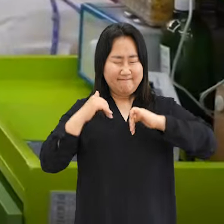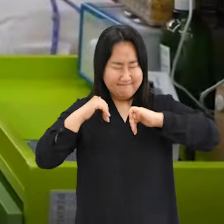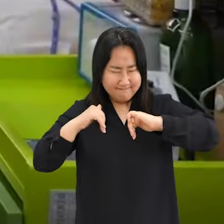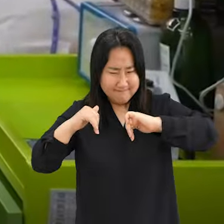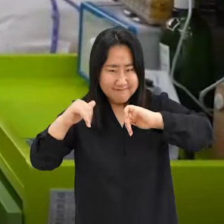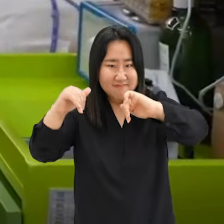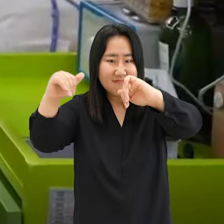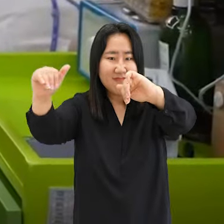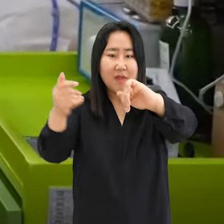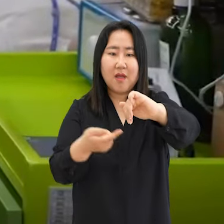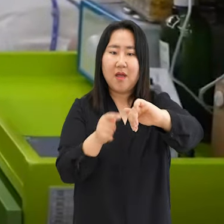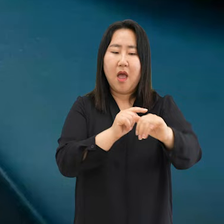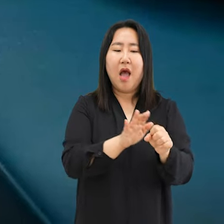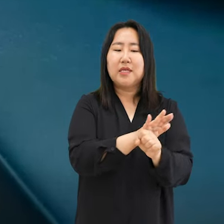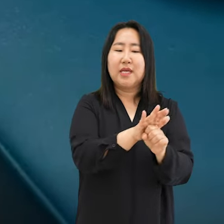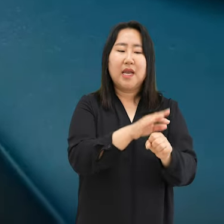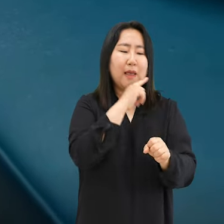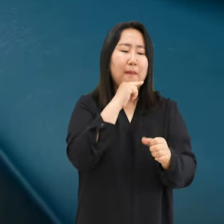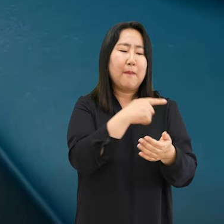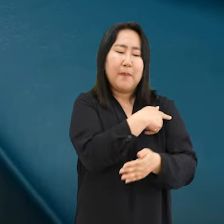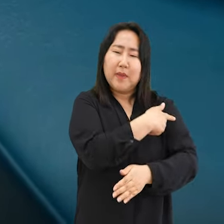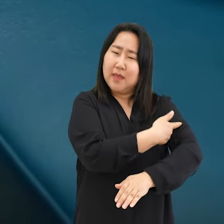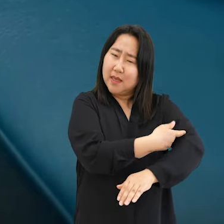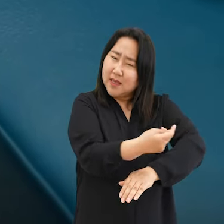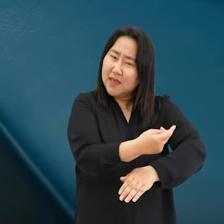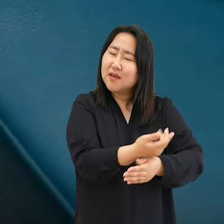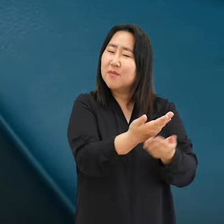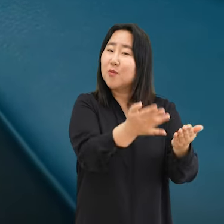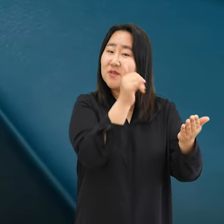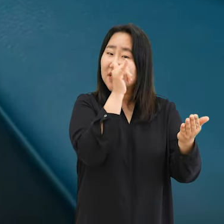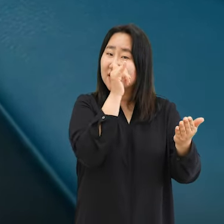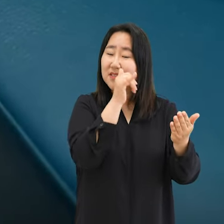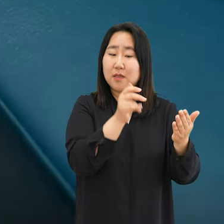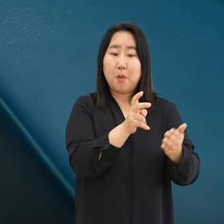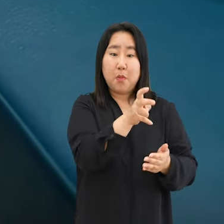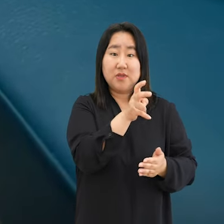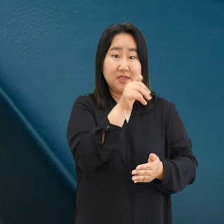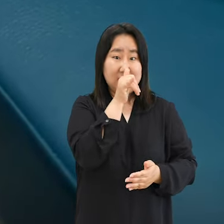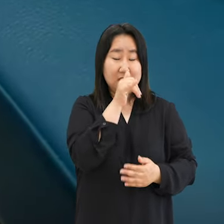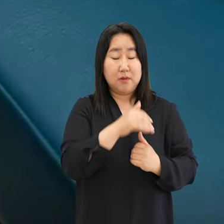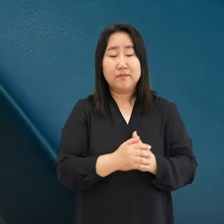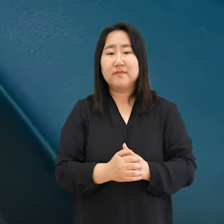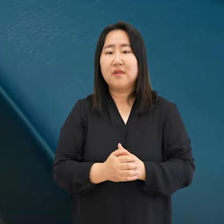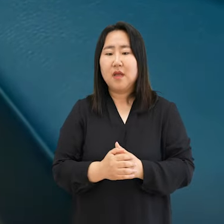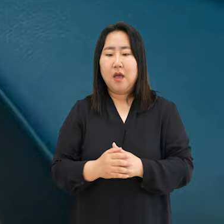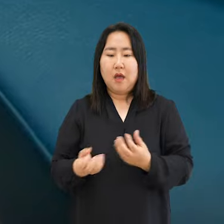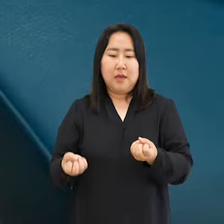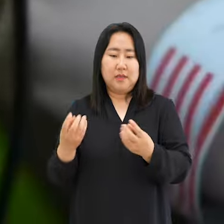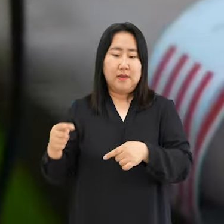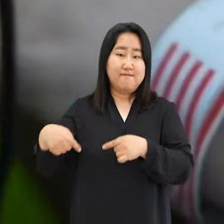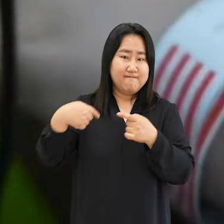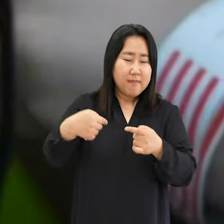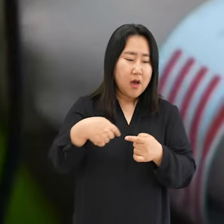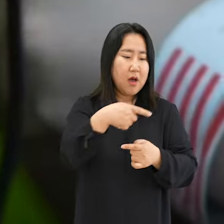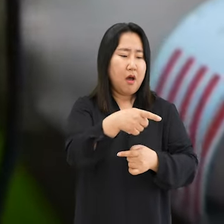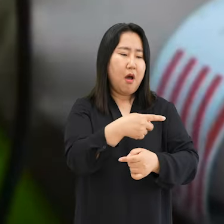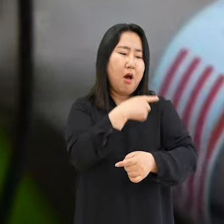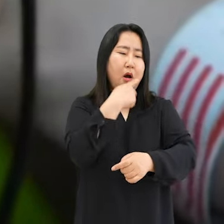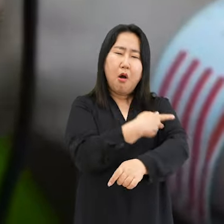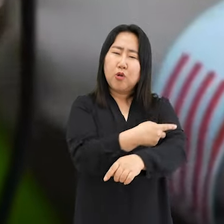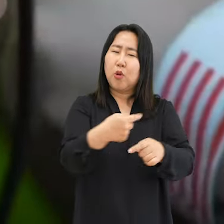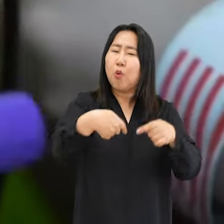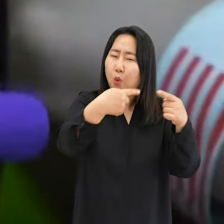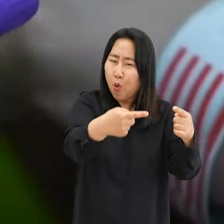길게 뻗은 수국길 한쪽에선 사랑의 헌혈 나눔 행사가 눈길을 끌었는데요. 행사장을 찾은 많은 사람들의